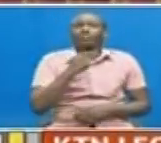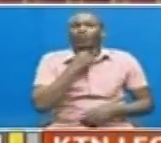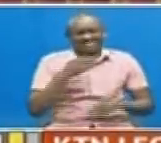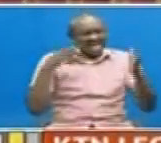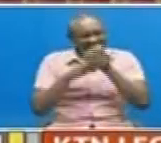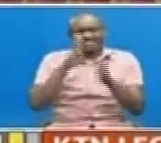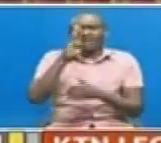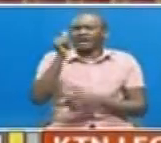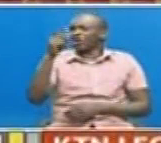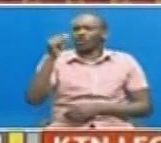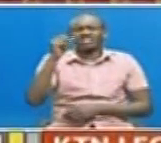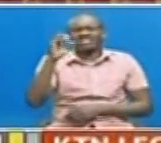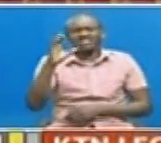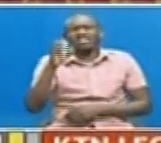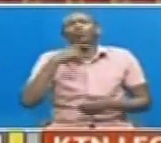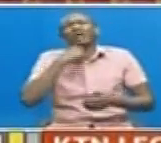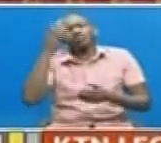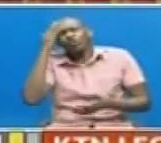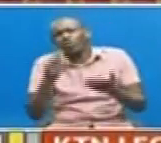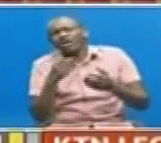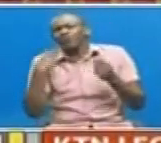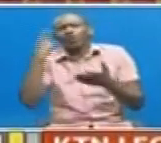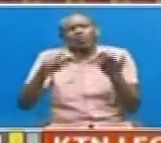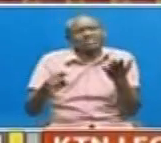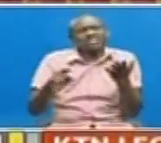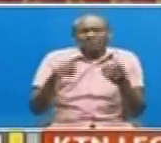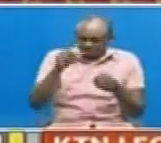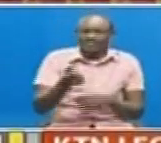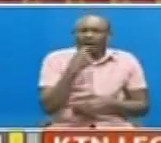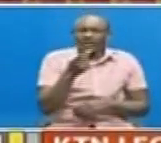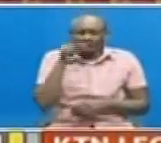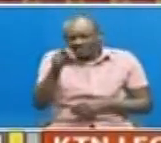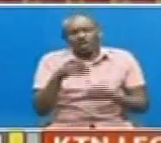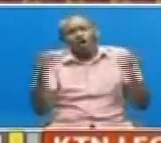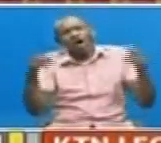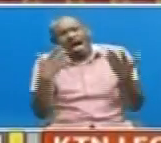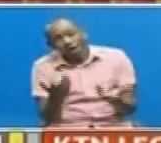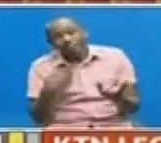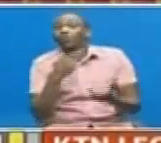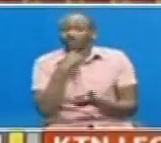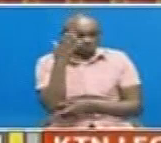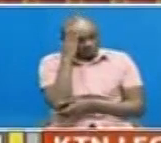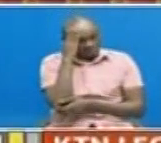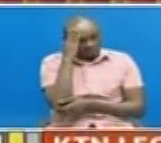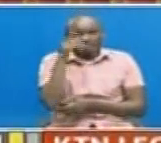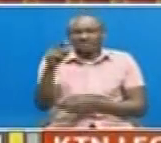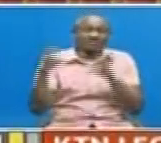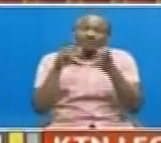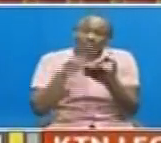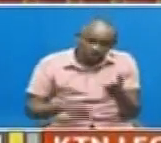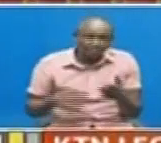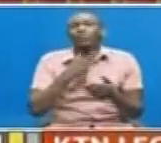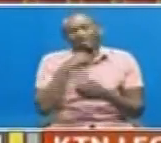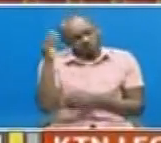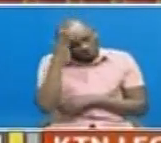antibiotics, nitakataka kujua anataka kutibu nini and for how long huyu mteja amekuwa mgonjwa kiasi hicho, anaumia nini